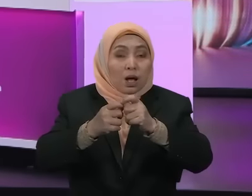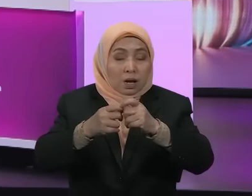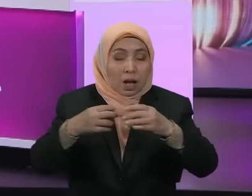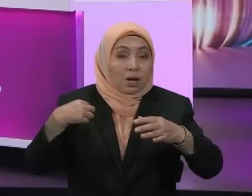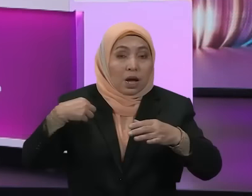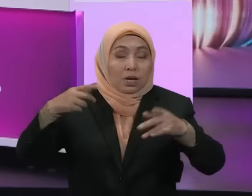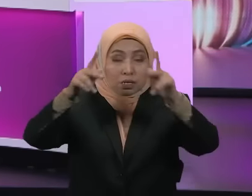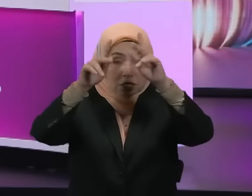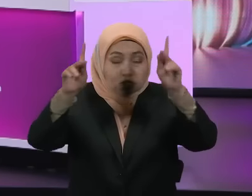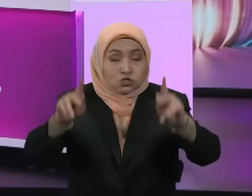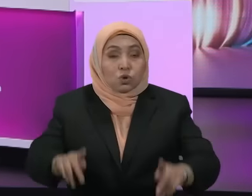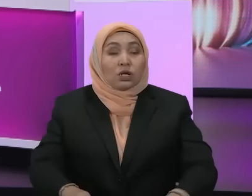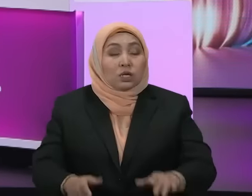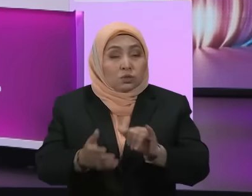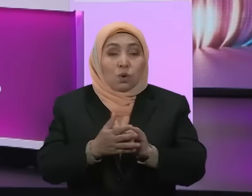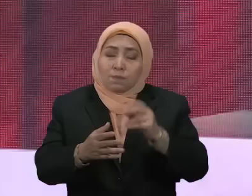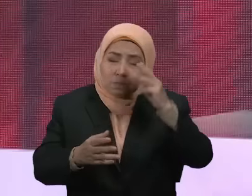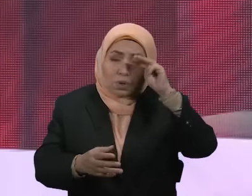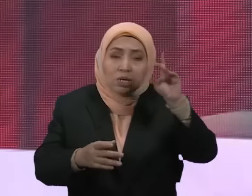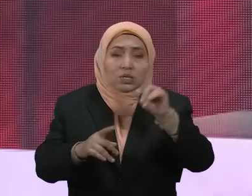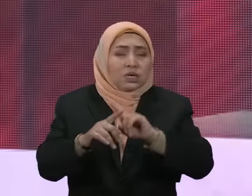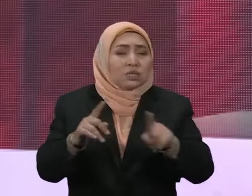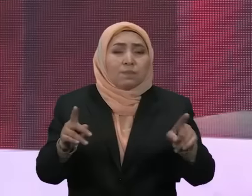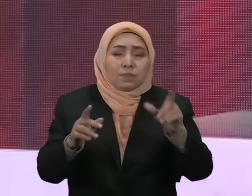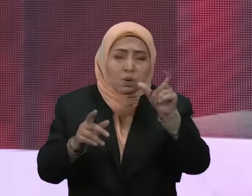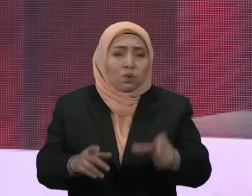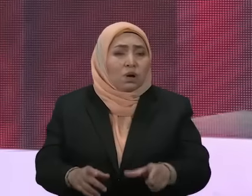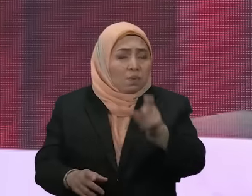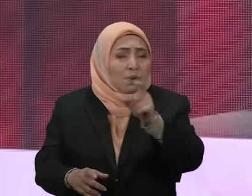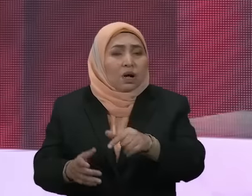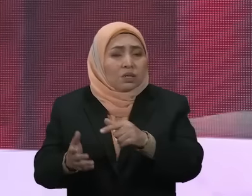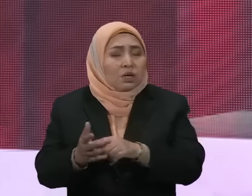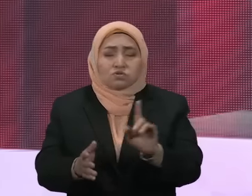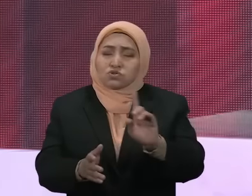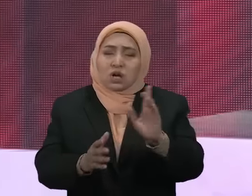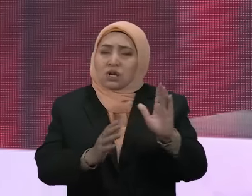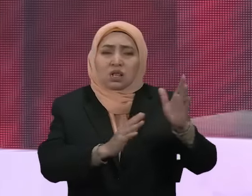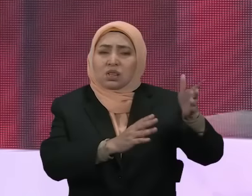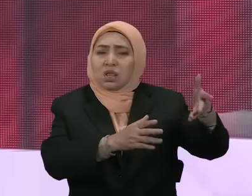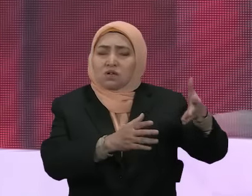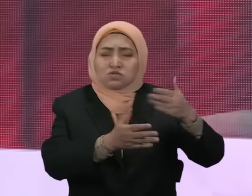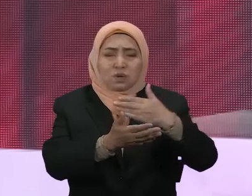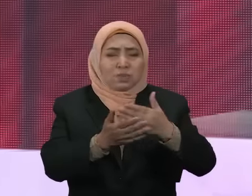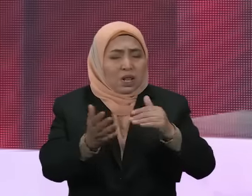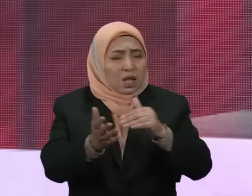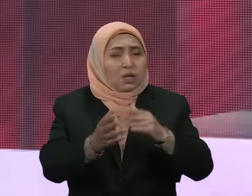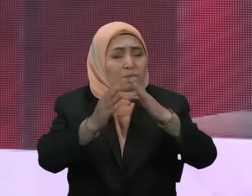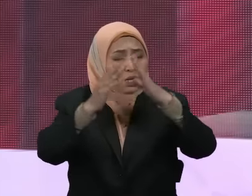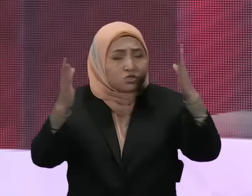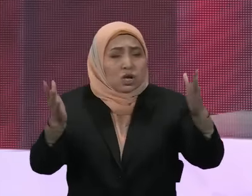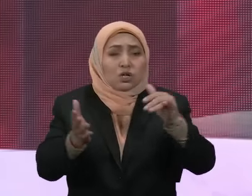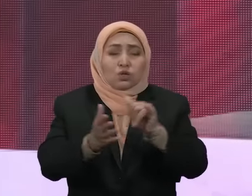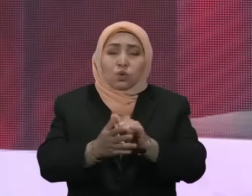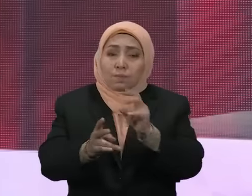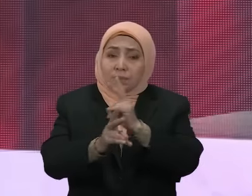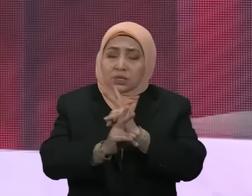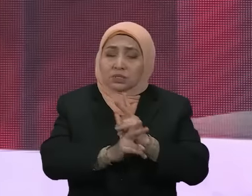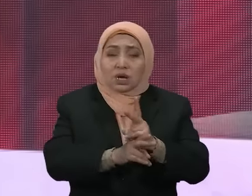kiswah Kaabah, yang itu mulia. Tetapi orang-orang ini jangan tinggalkan sesuatu yang lebih besar, iaitu